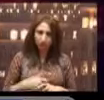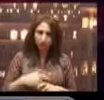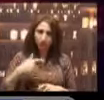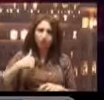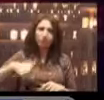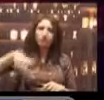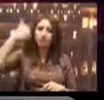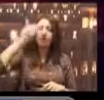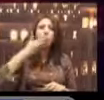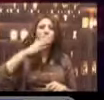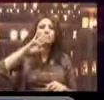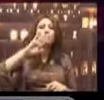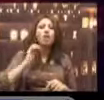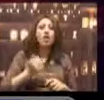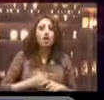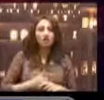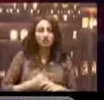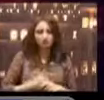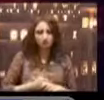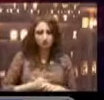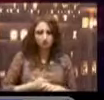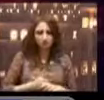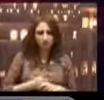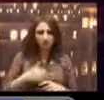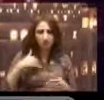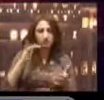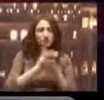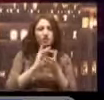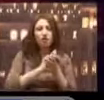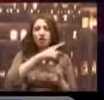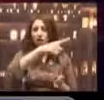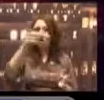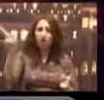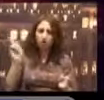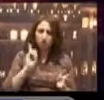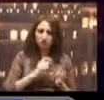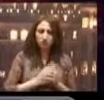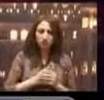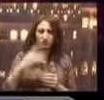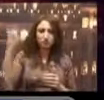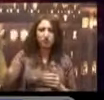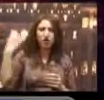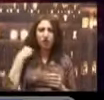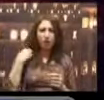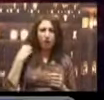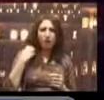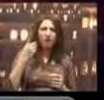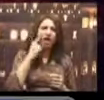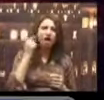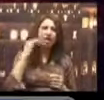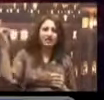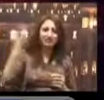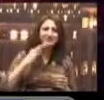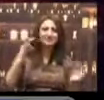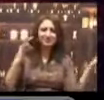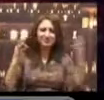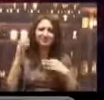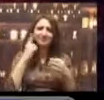كتير جدا، بس دايما يطلع لك ناس ينقدوا حتى لو على المستوى الصداقات يعني. فكانوا دايما يمسكوني تريقه بعد الفيلم ده، والله زي ما بحكي لك